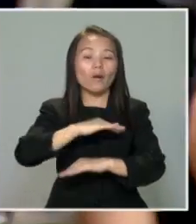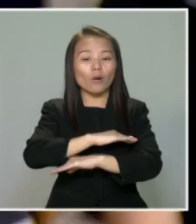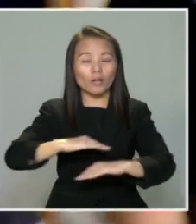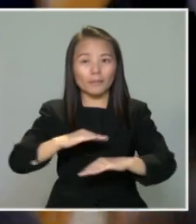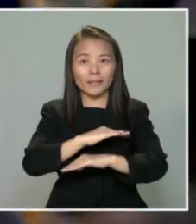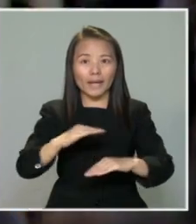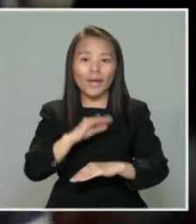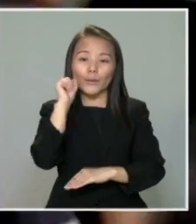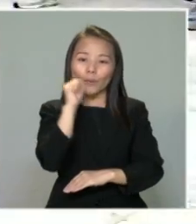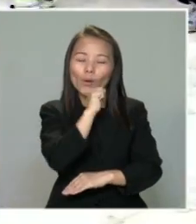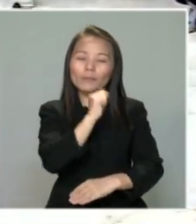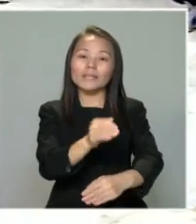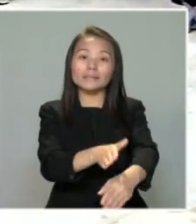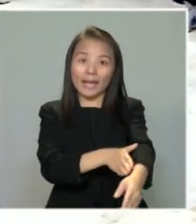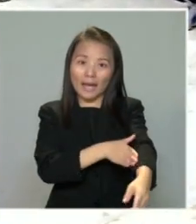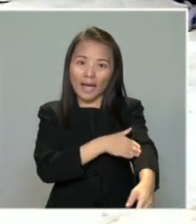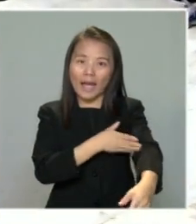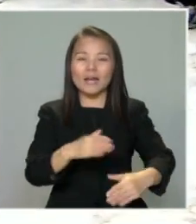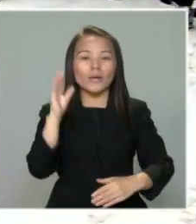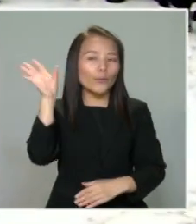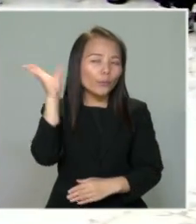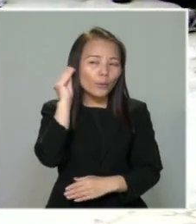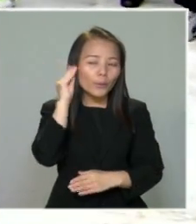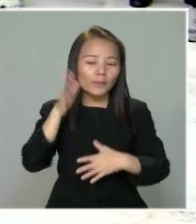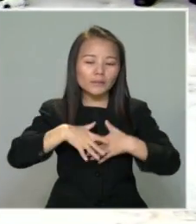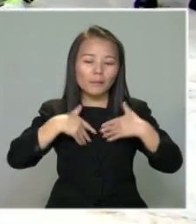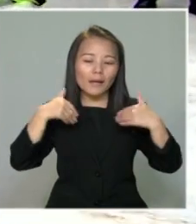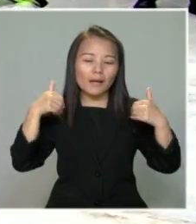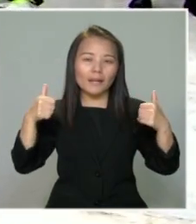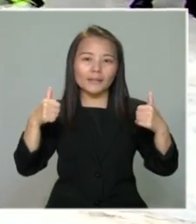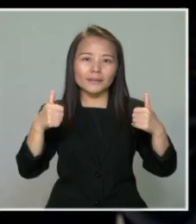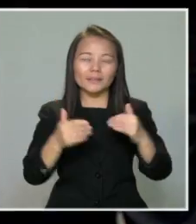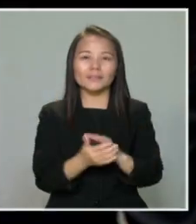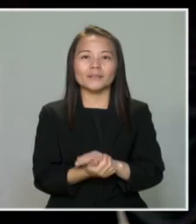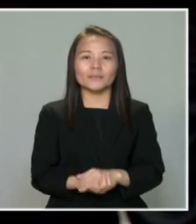ขอเพลงช้าๆสบายๆสไตล์ดาแ